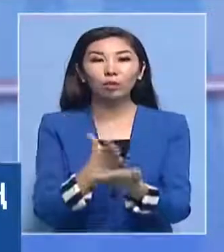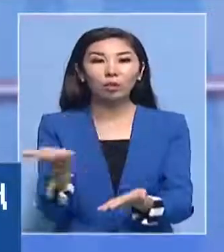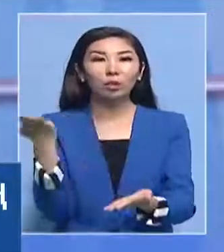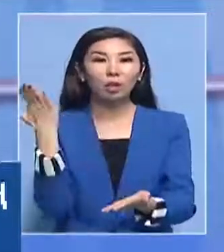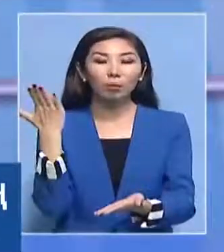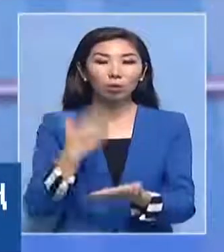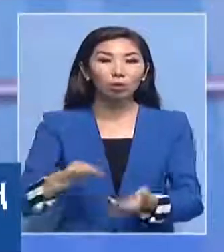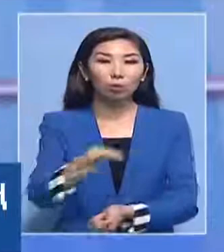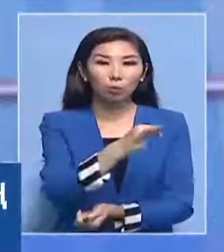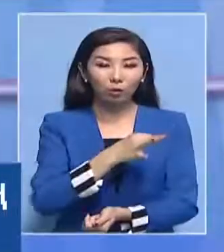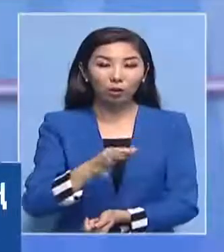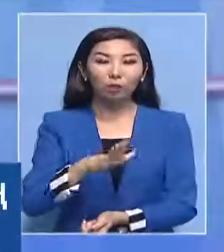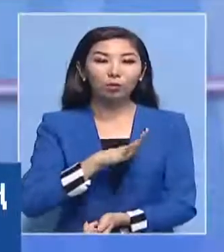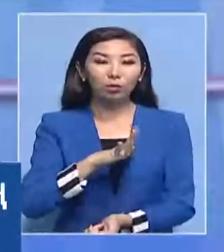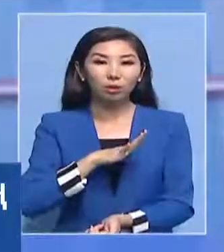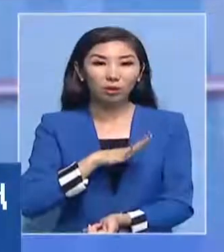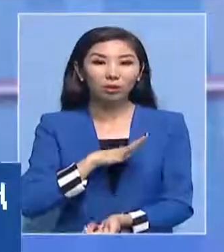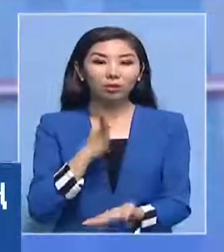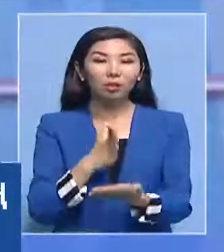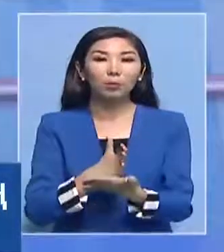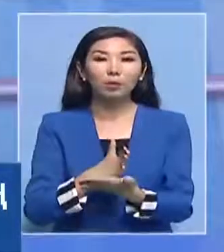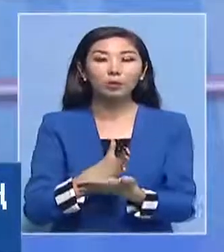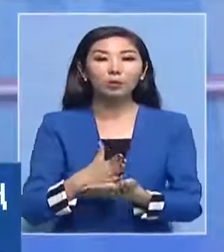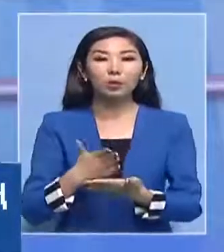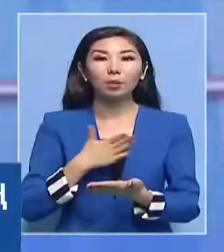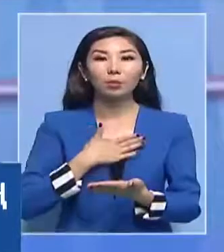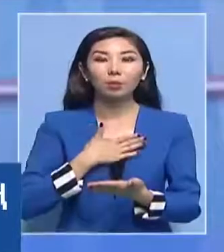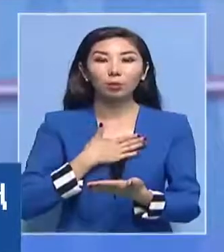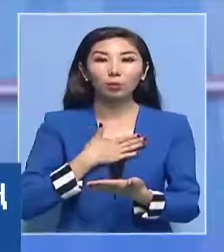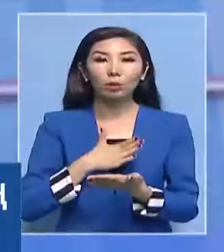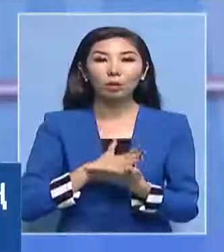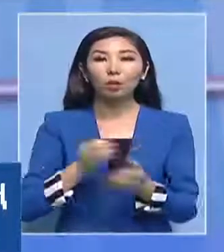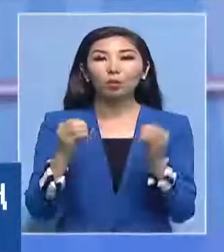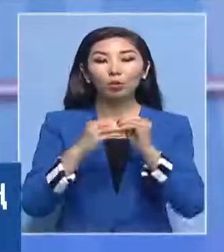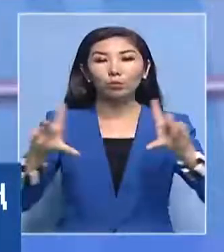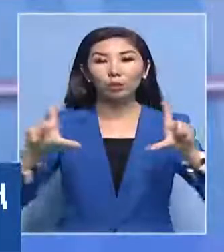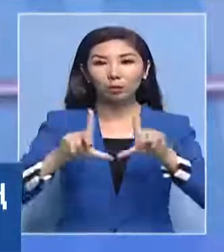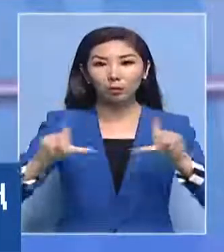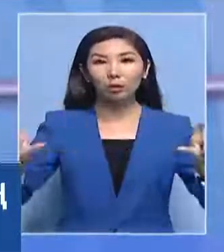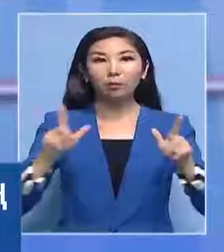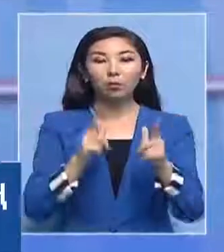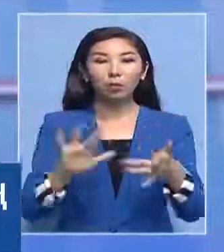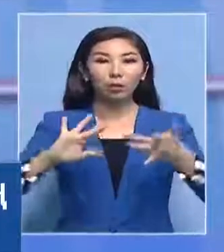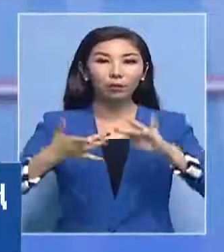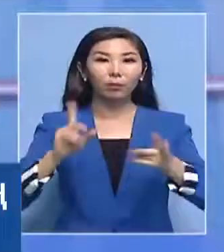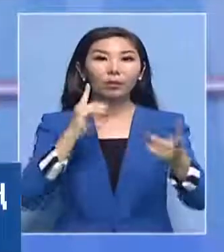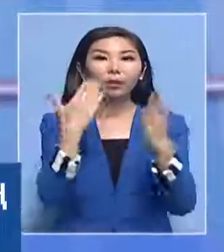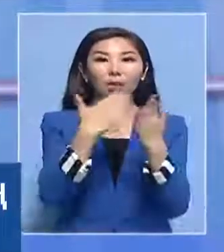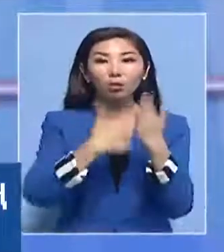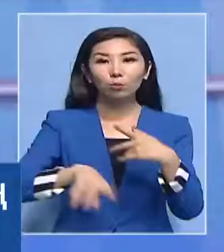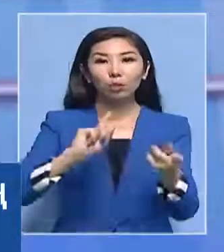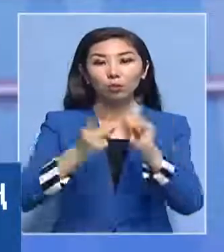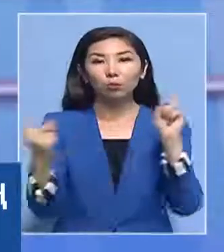ол республикалық болған деңгейде, жаңағы бізде облыстық деңгейінде 10 мекемемен осылай онлайн форматта